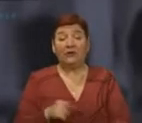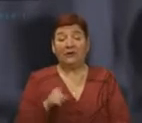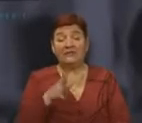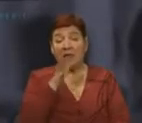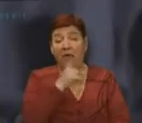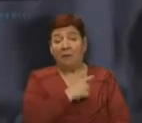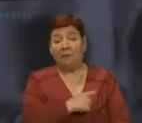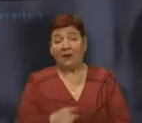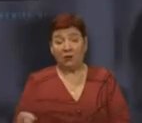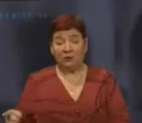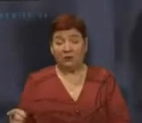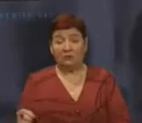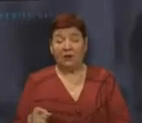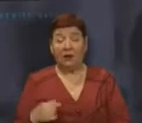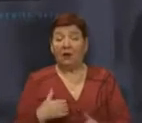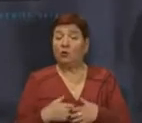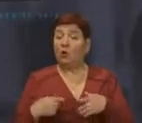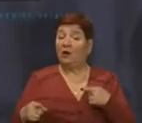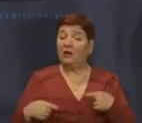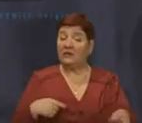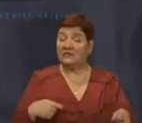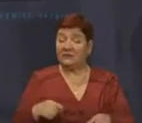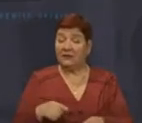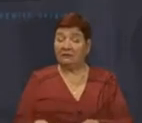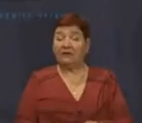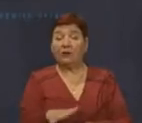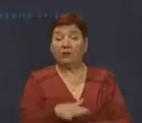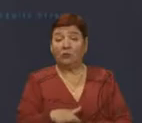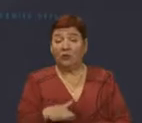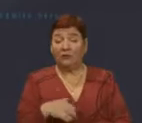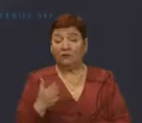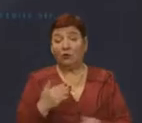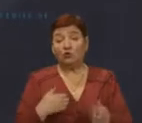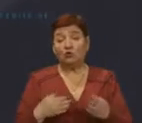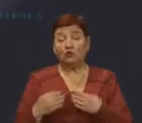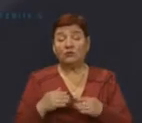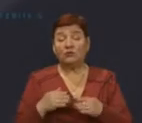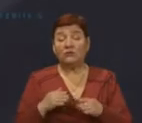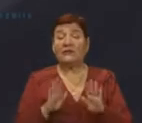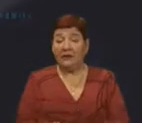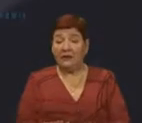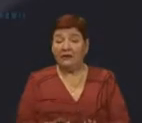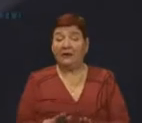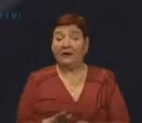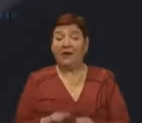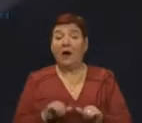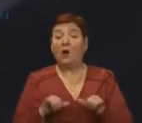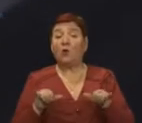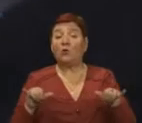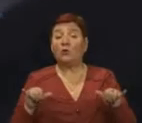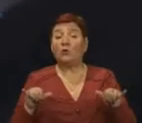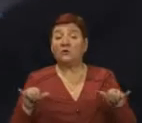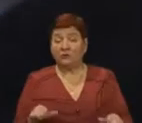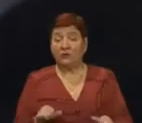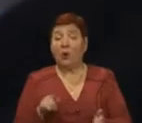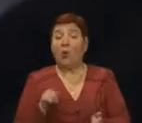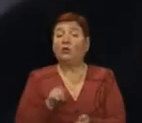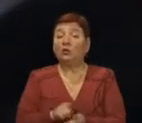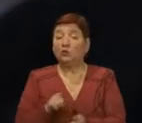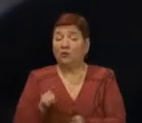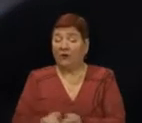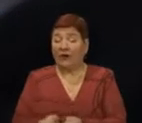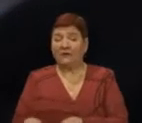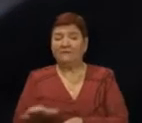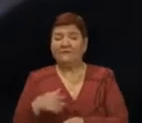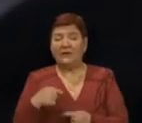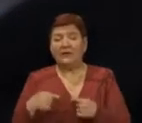цей період до різних типів територій. І воно стосується не тільки місцевого економічного розвитку, не тільки оподаткування, а